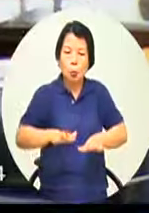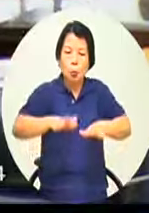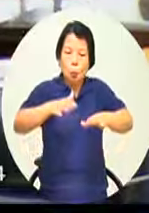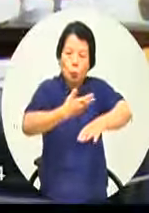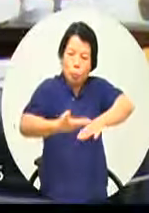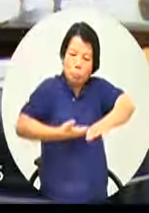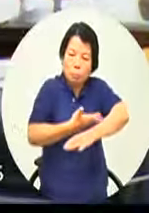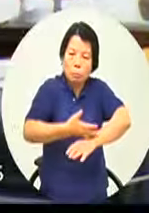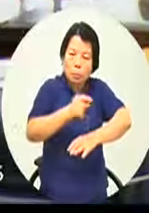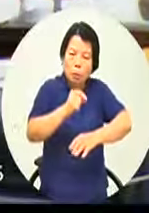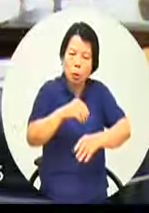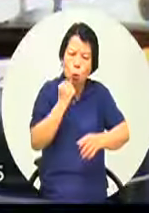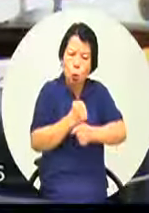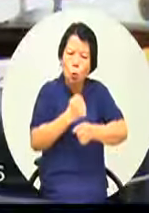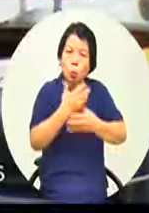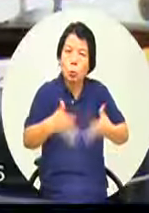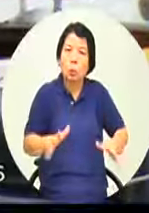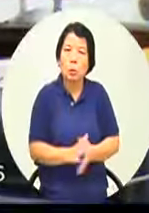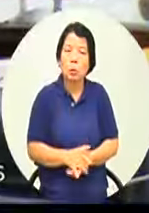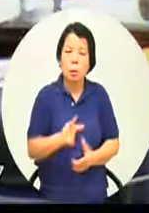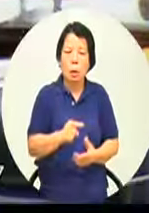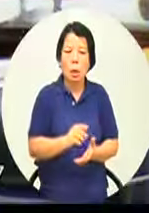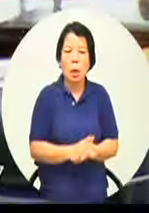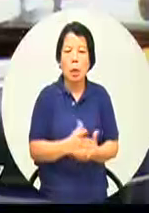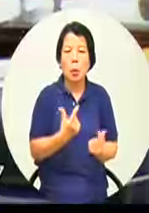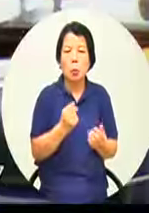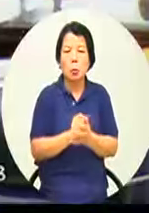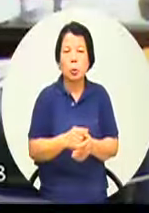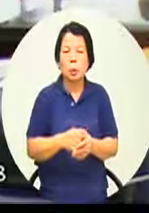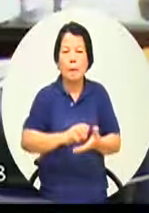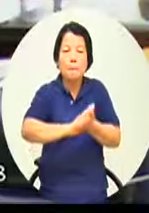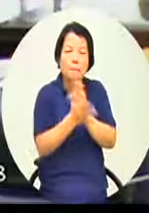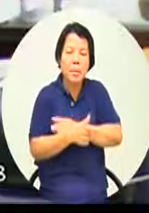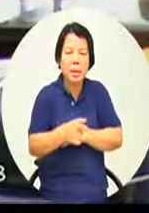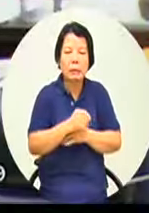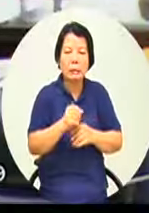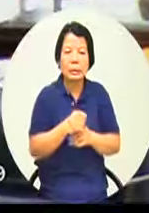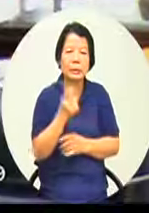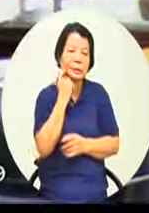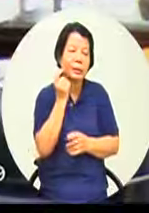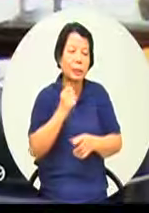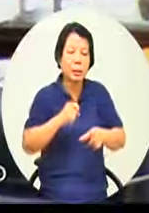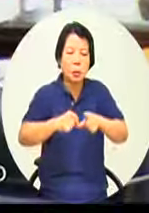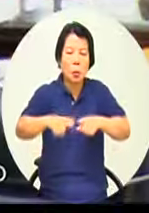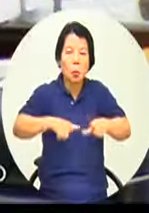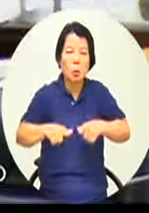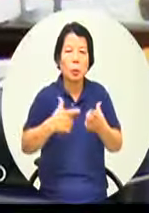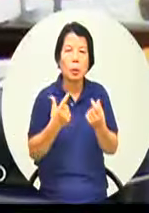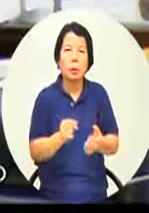因为我会觉得滞洪池又是一个变相的一个公园哦。那在这一次的一个